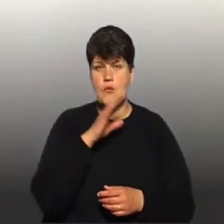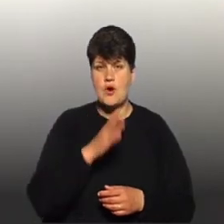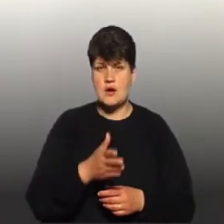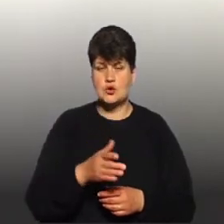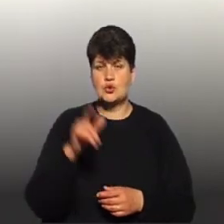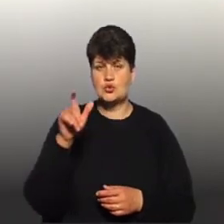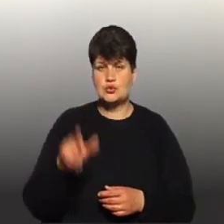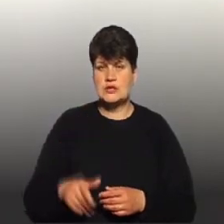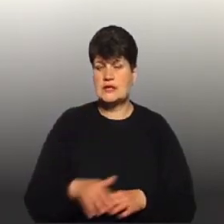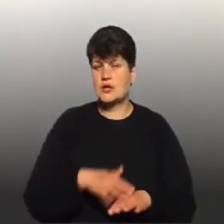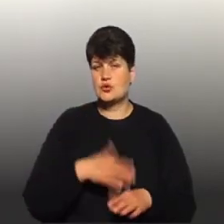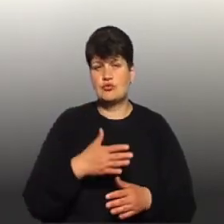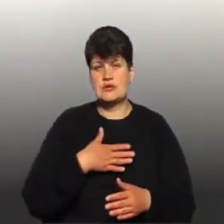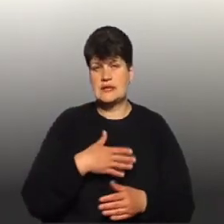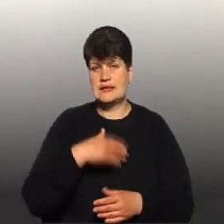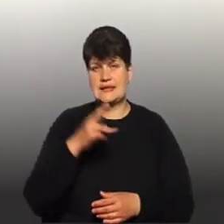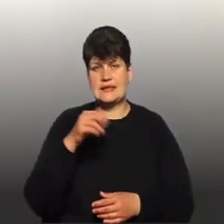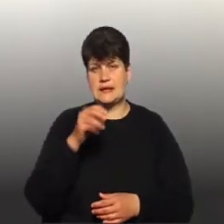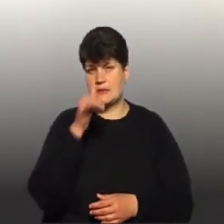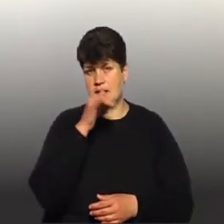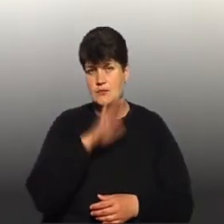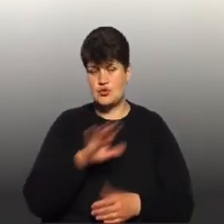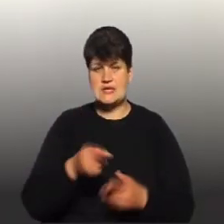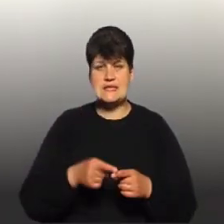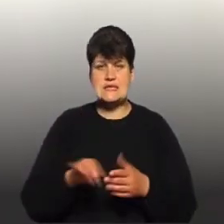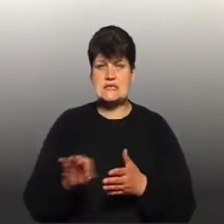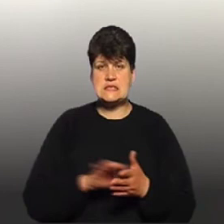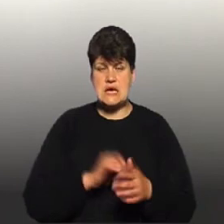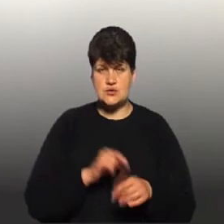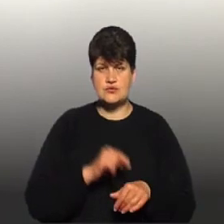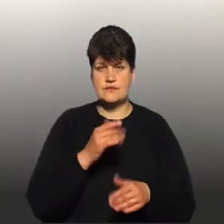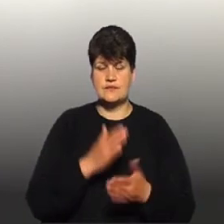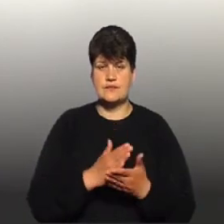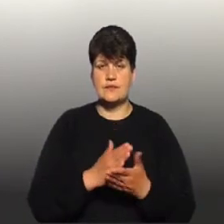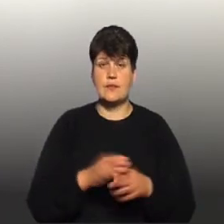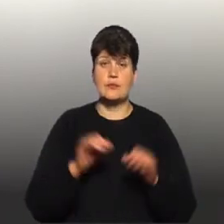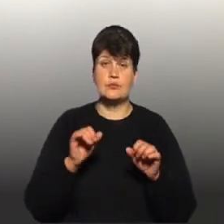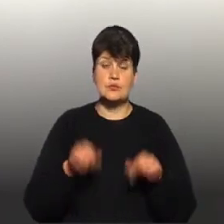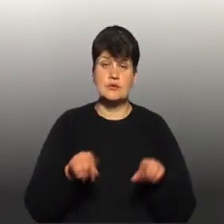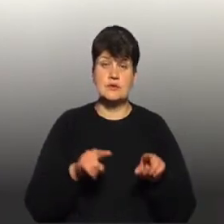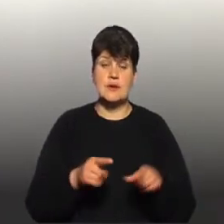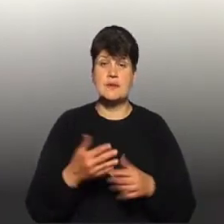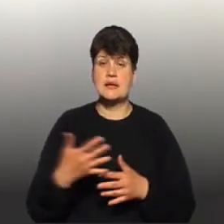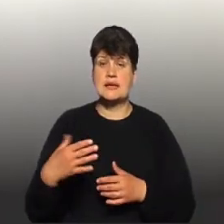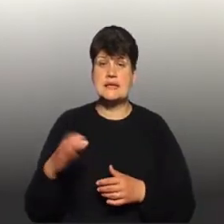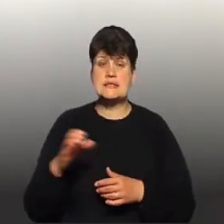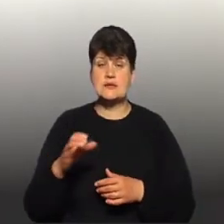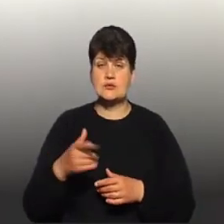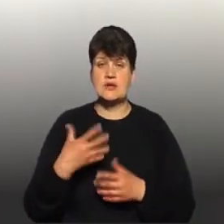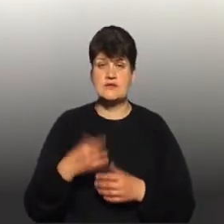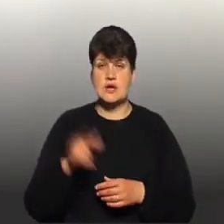дихати димом. Це зразу відчувається, десь так, можливо, пару секунд, і вже людині стає некомфортно. Те